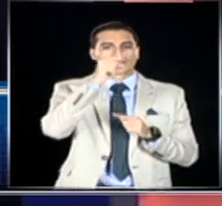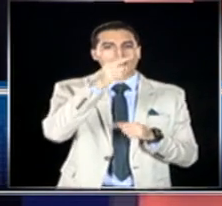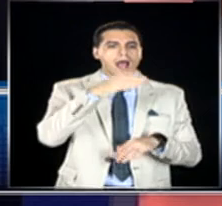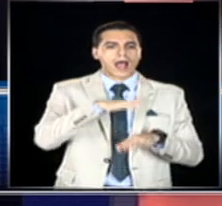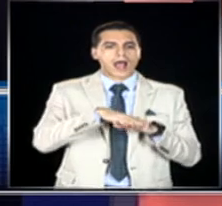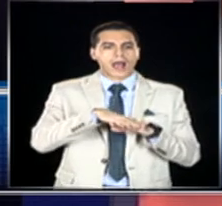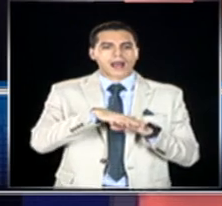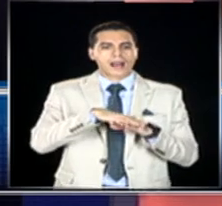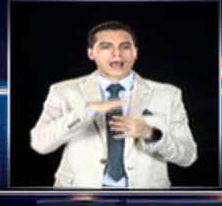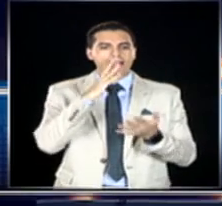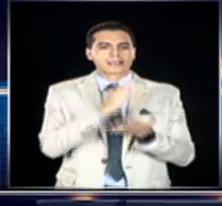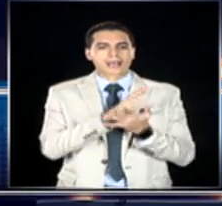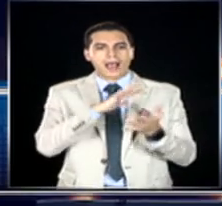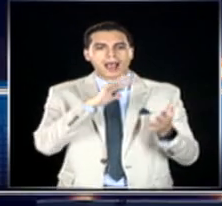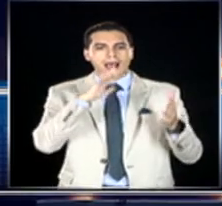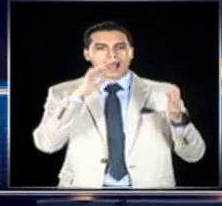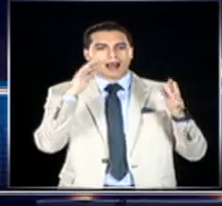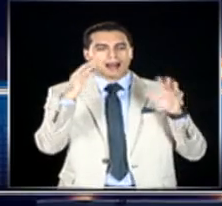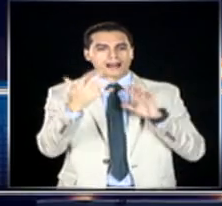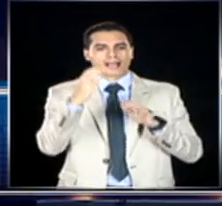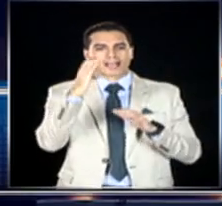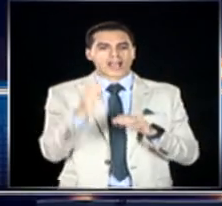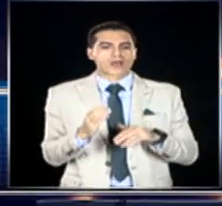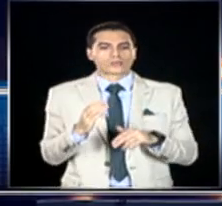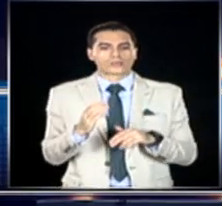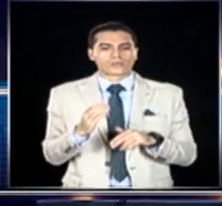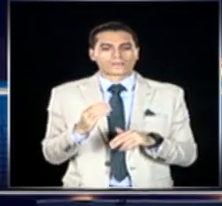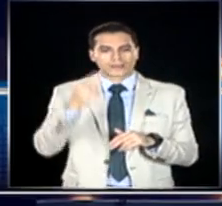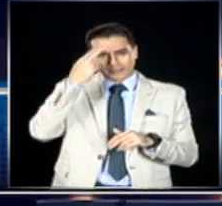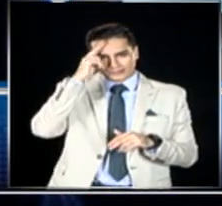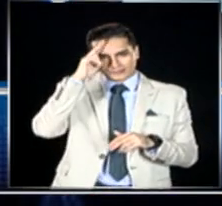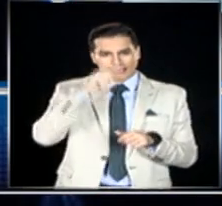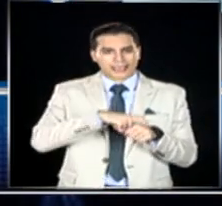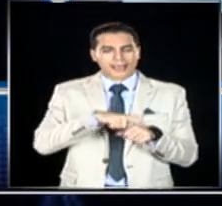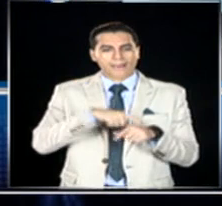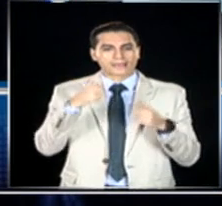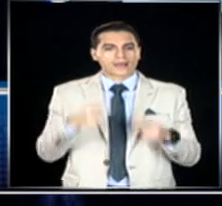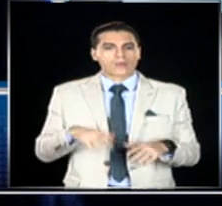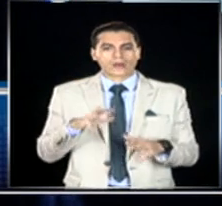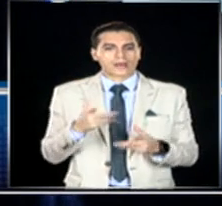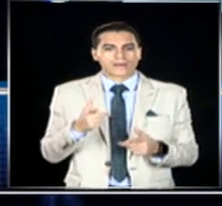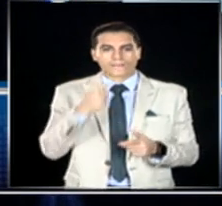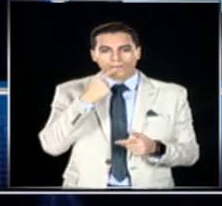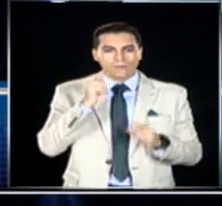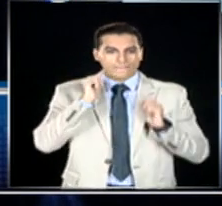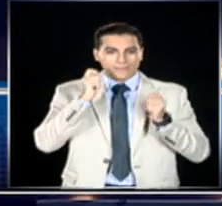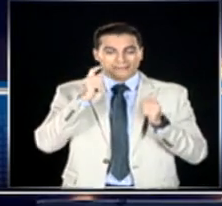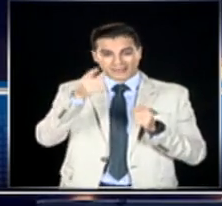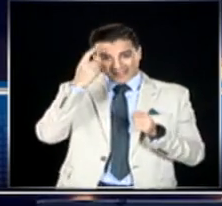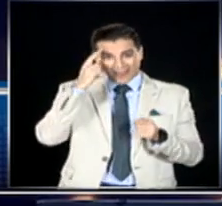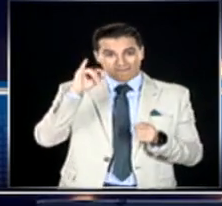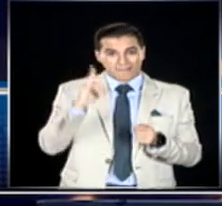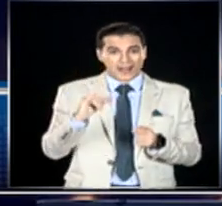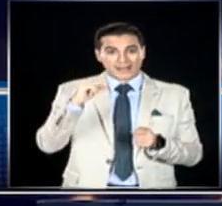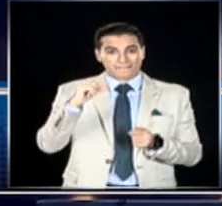جنسيتها؟ مغربية. مغربية. أحمد أمين، تعرف مين مريم شديد أصلاً؟